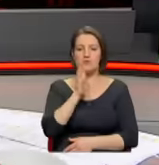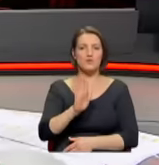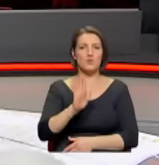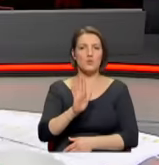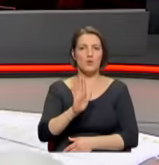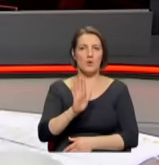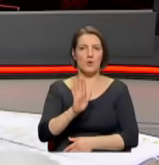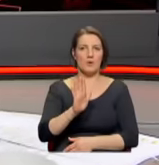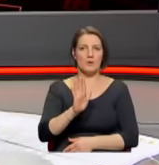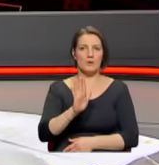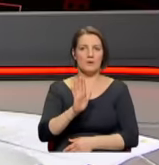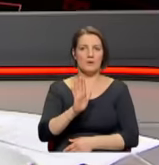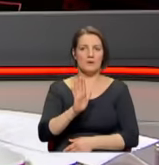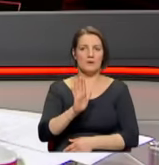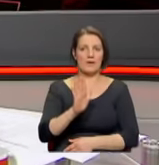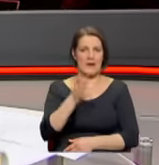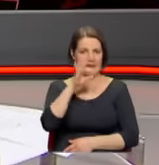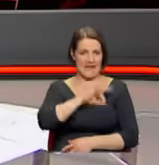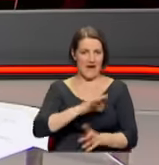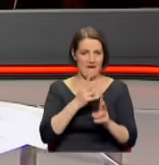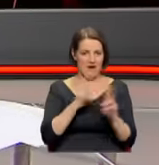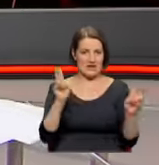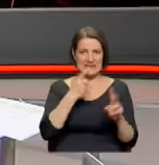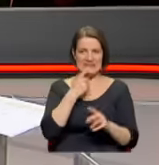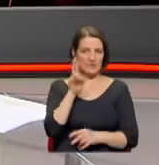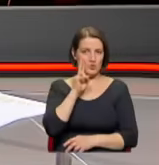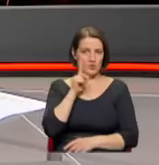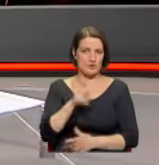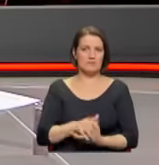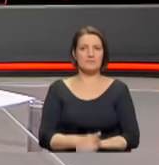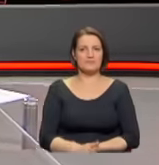%300-500 efendim kar açıklayacaklar yıl sonunda.